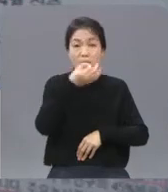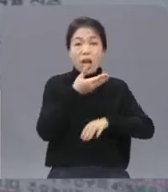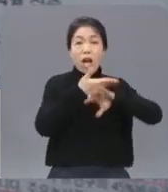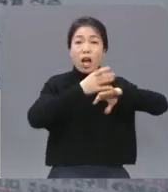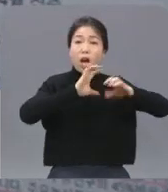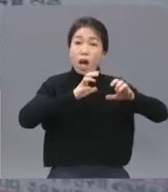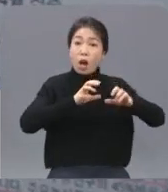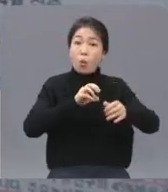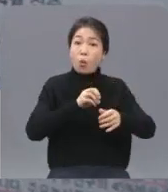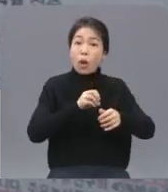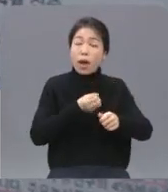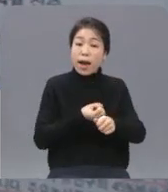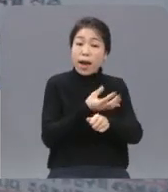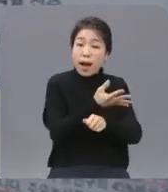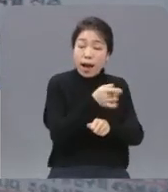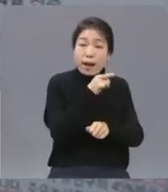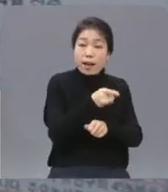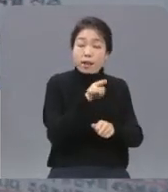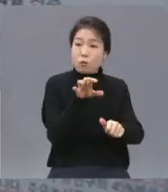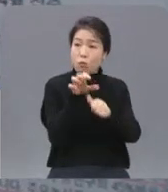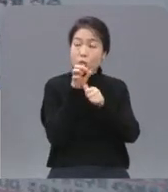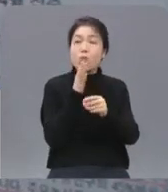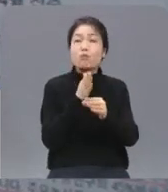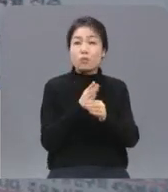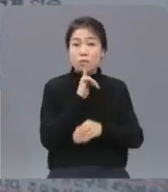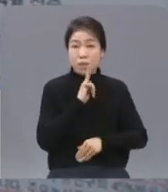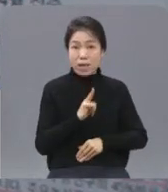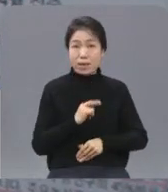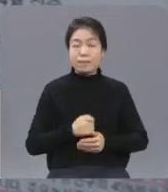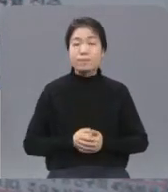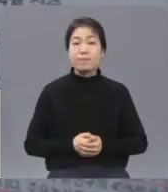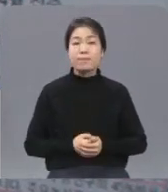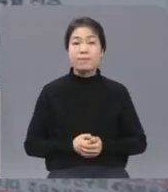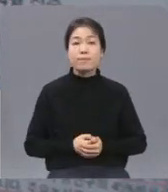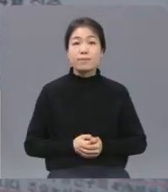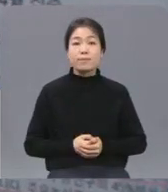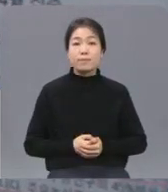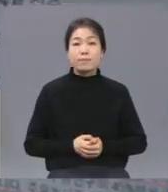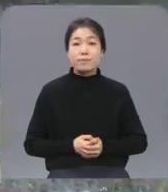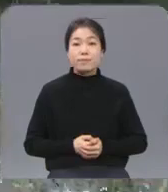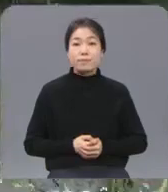확보에도 활용한다고 합니다 대전방송총국 서영준 기자입니다